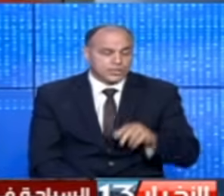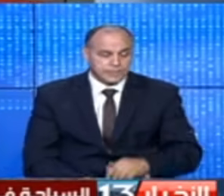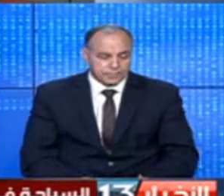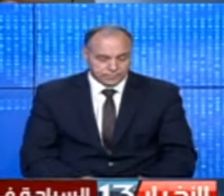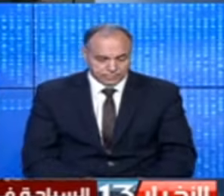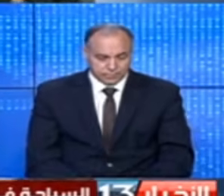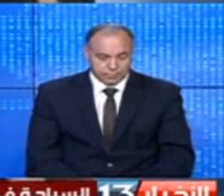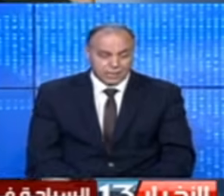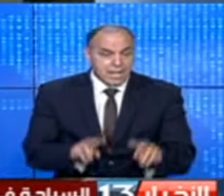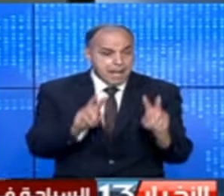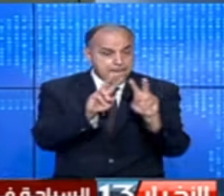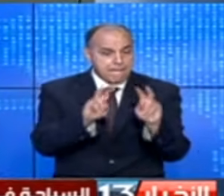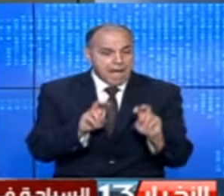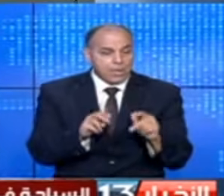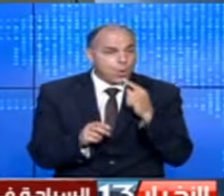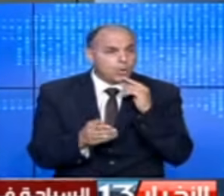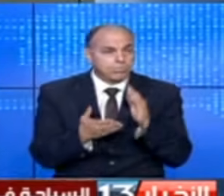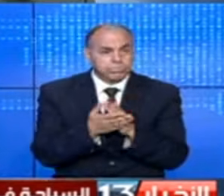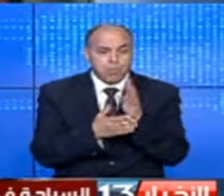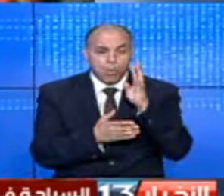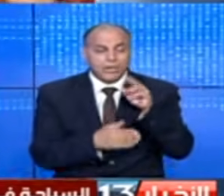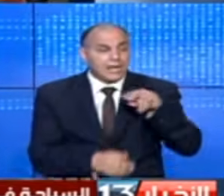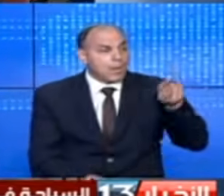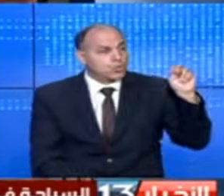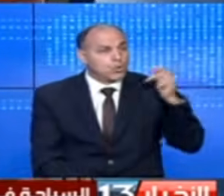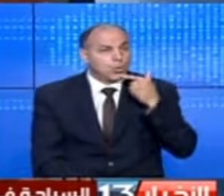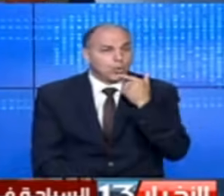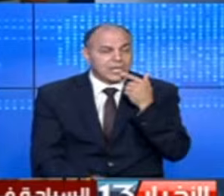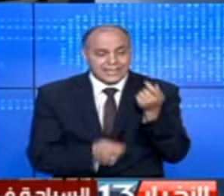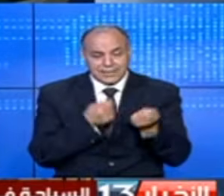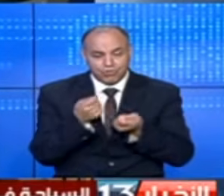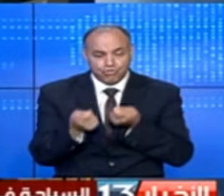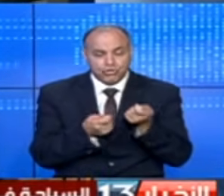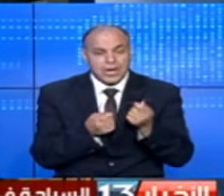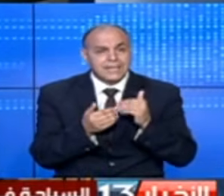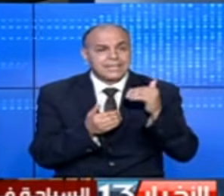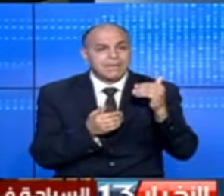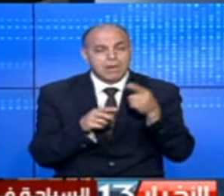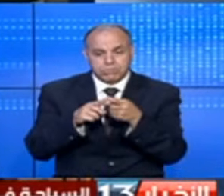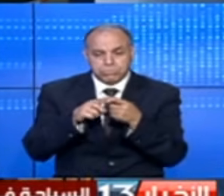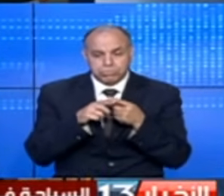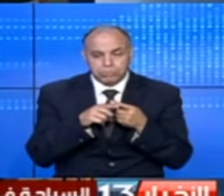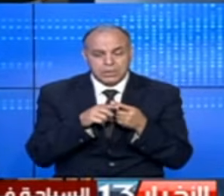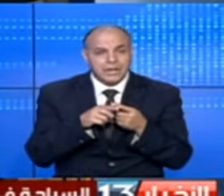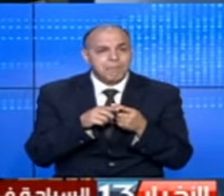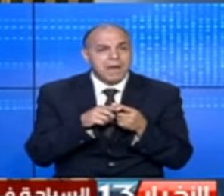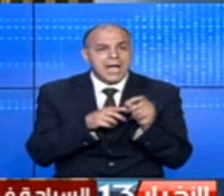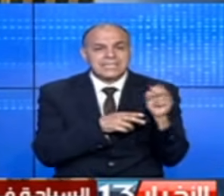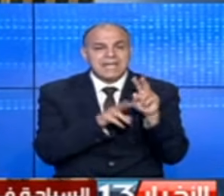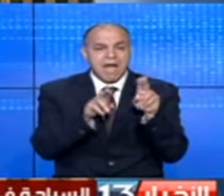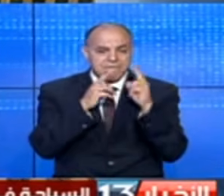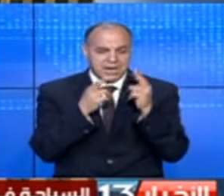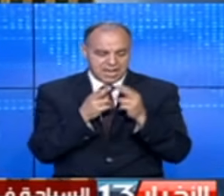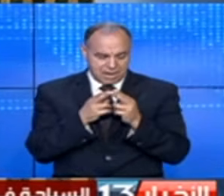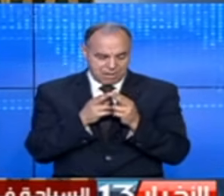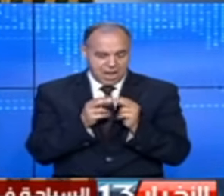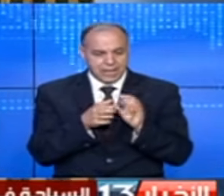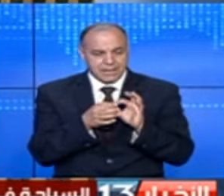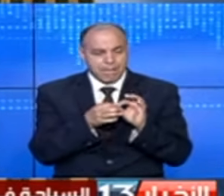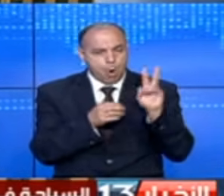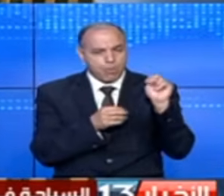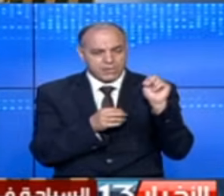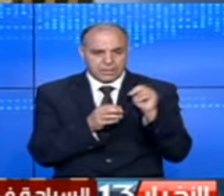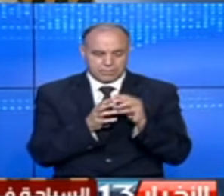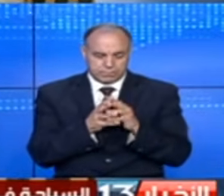2023. الدراسة التي أعدها مؤتمر الأمم المتحدة للتجارة والتنمية بالاشتراك مع منظمة السياحة العالمية التابعة